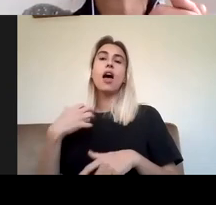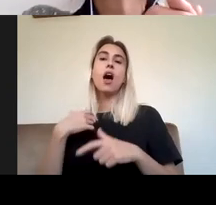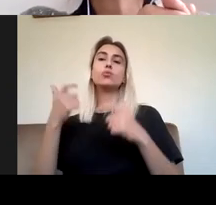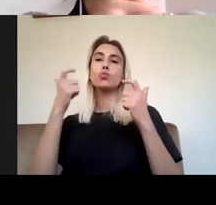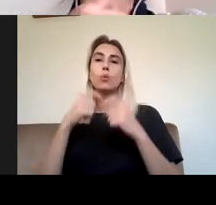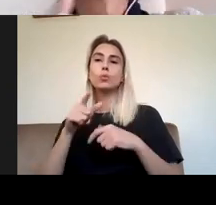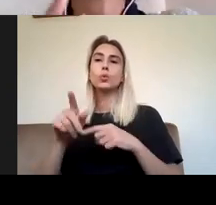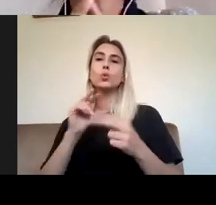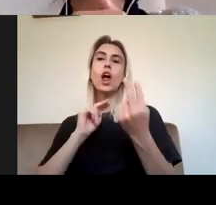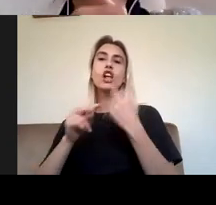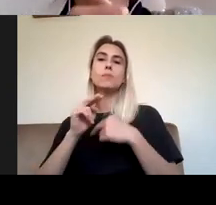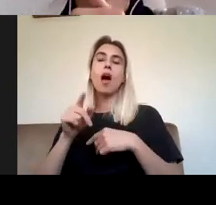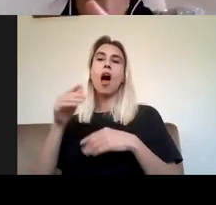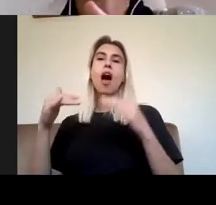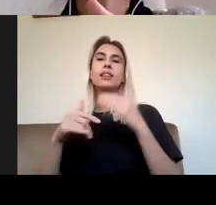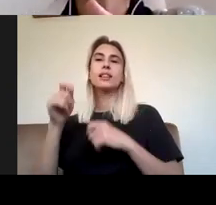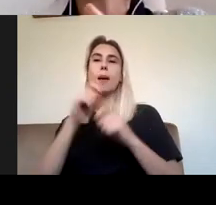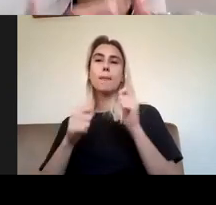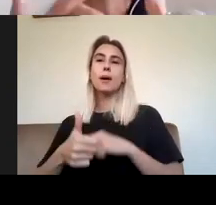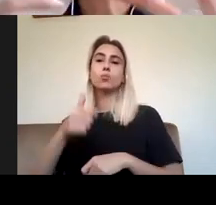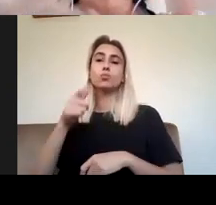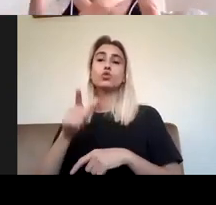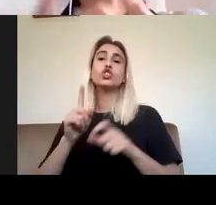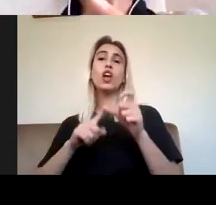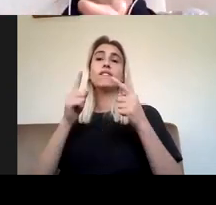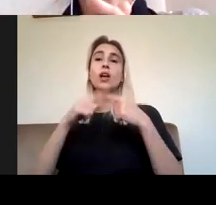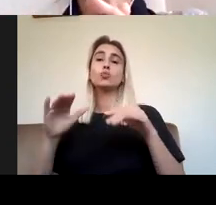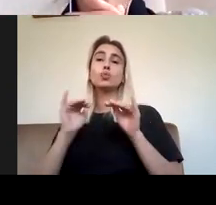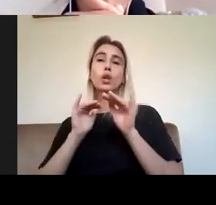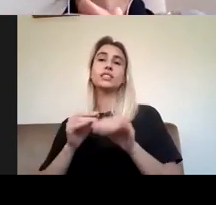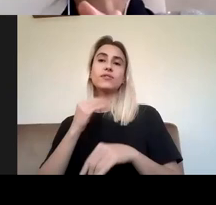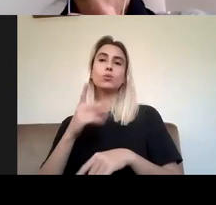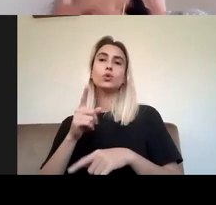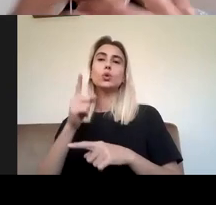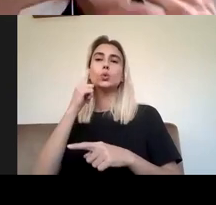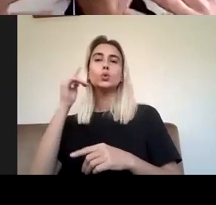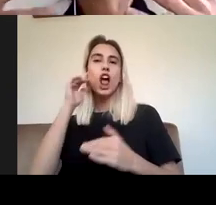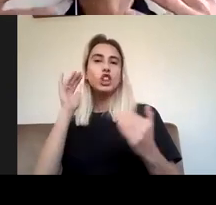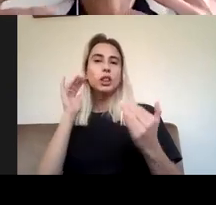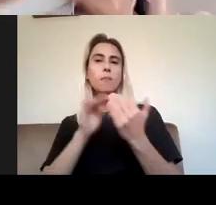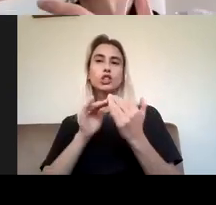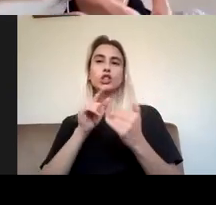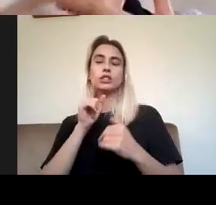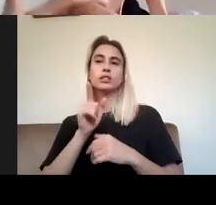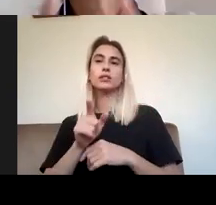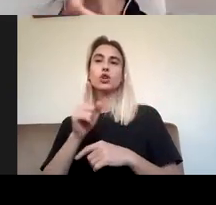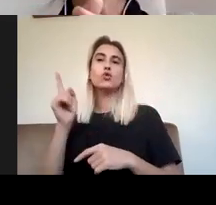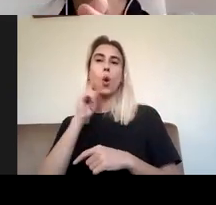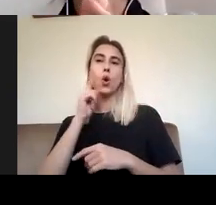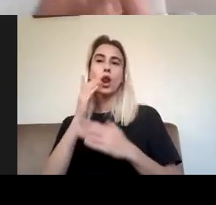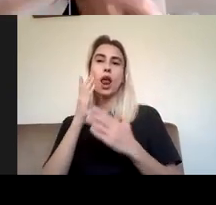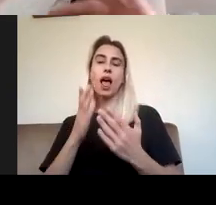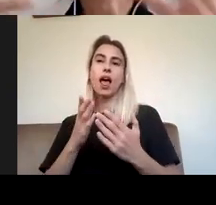Altyapı Bakanlığı ama Çevre Şehircilik buna çok büyük bir destek veriyor. Ve burada tabii bir uzlaştırmacı rolüyle